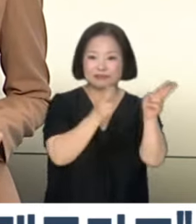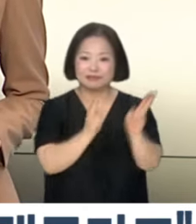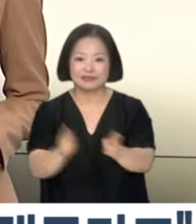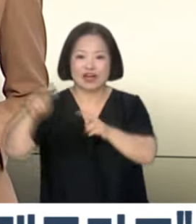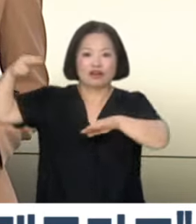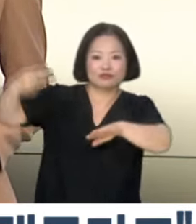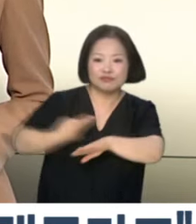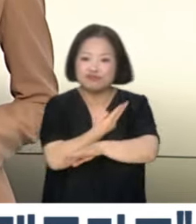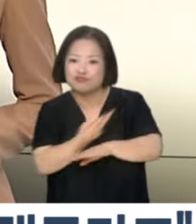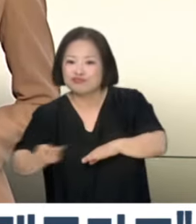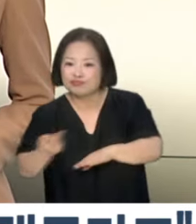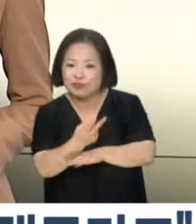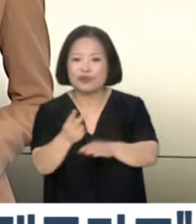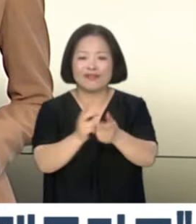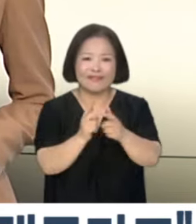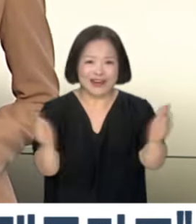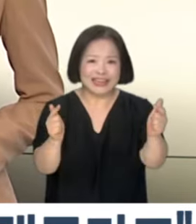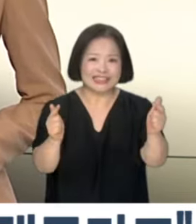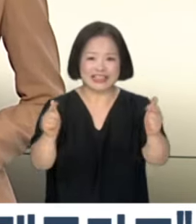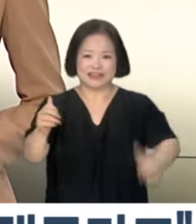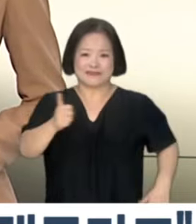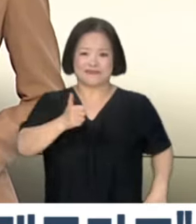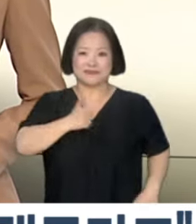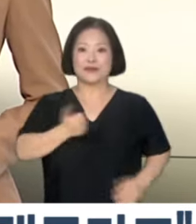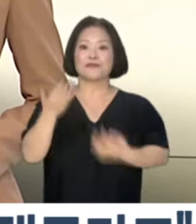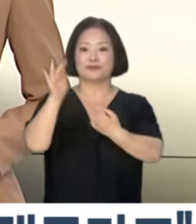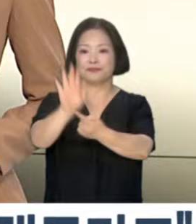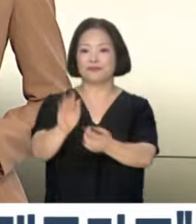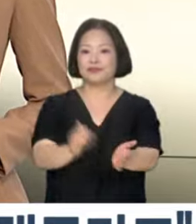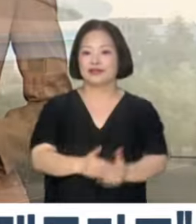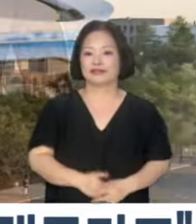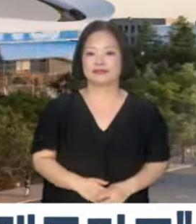중심지가 되겠다는 포부를 밝혔습니다 한웅이